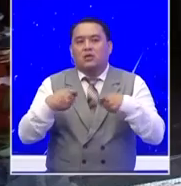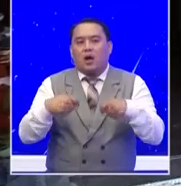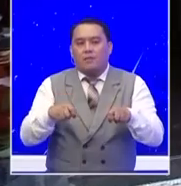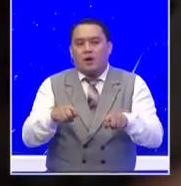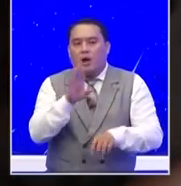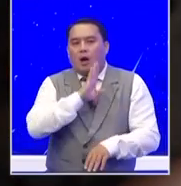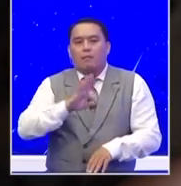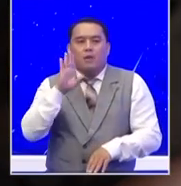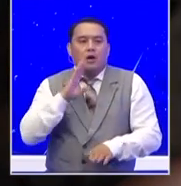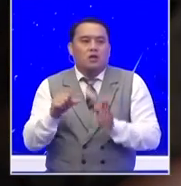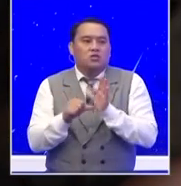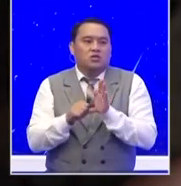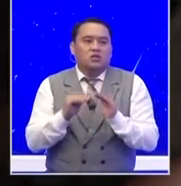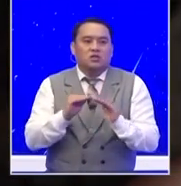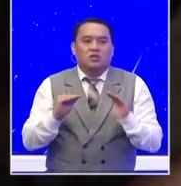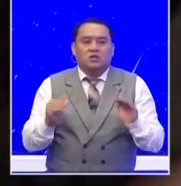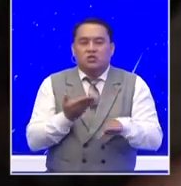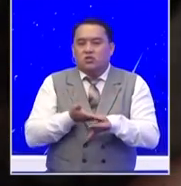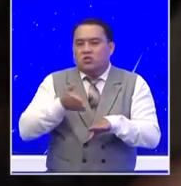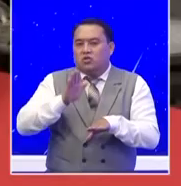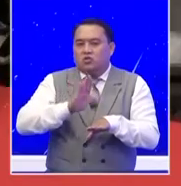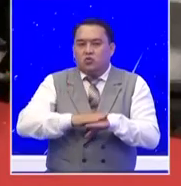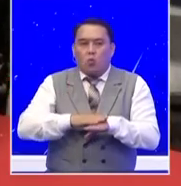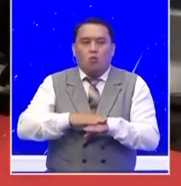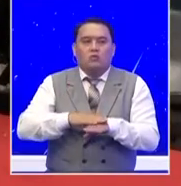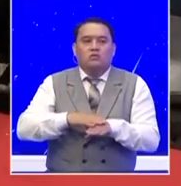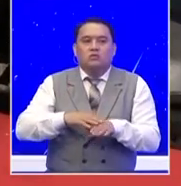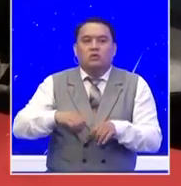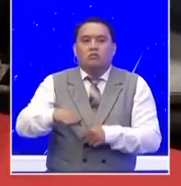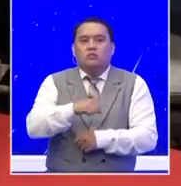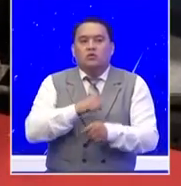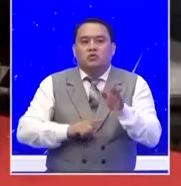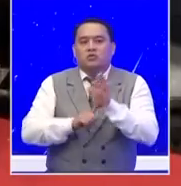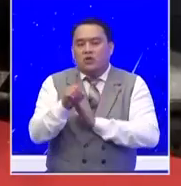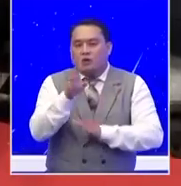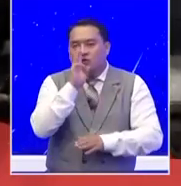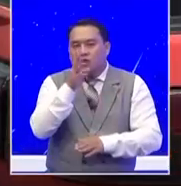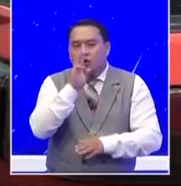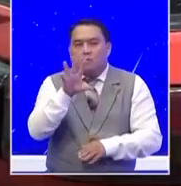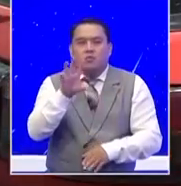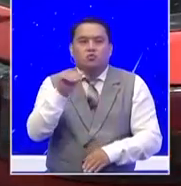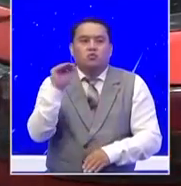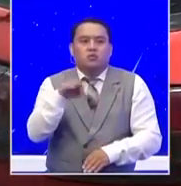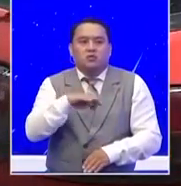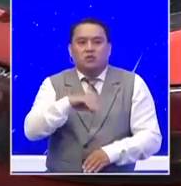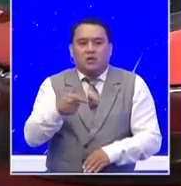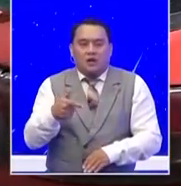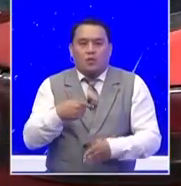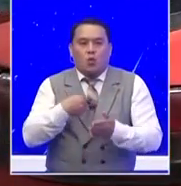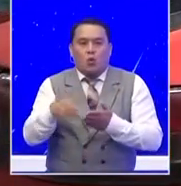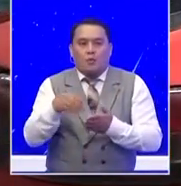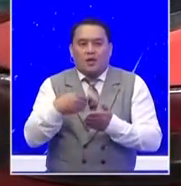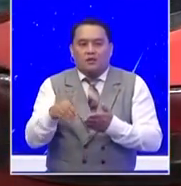словам матери 6 детей, ей было не в тягость консервировать овощи и фрукты. Зато на часть заработанных 500 тысяч тенге она купила